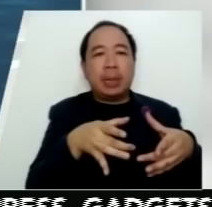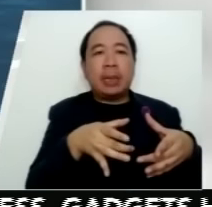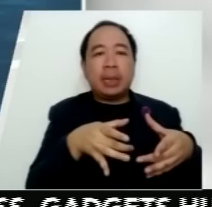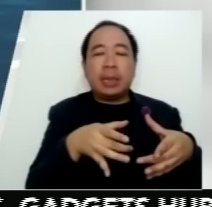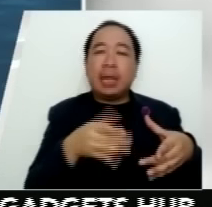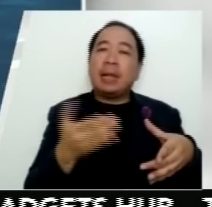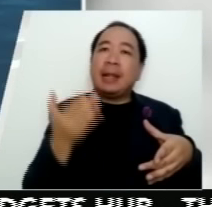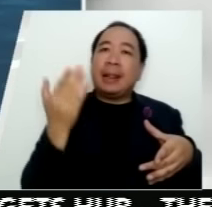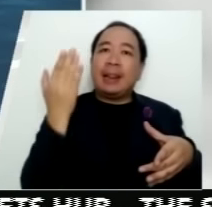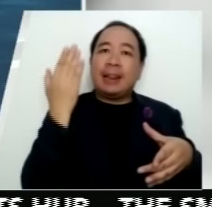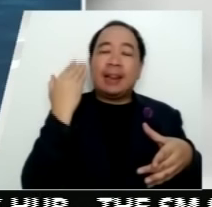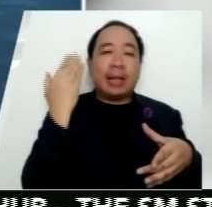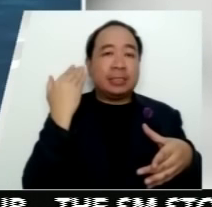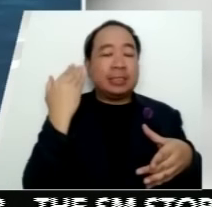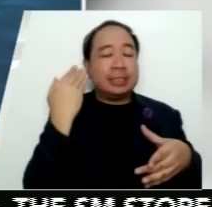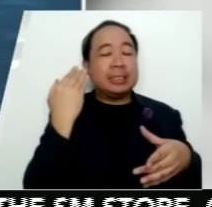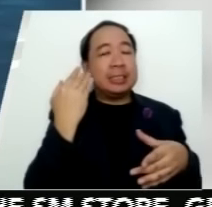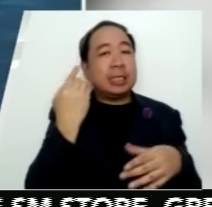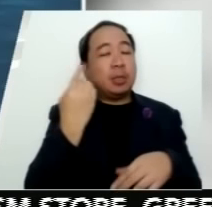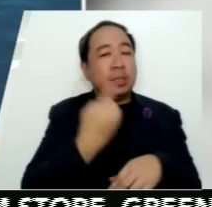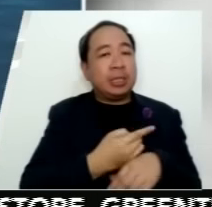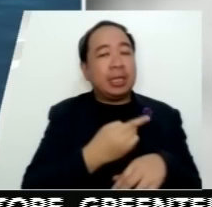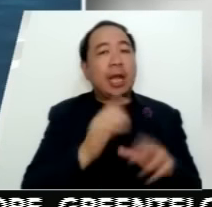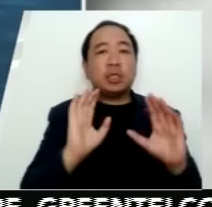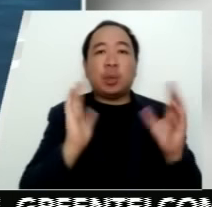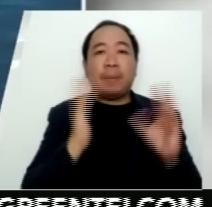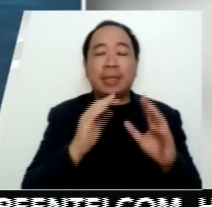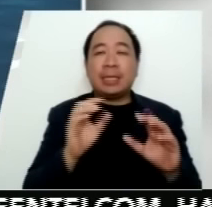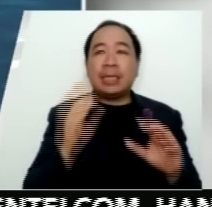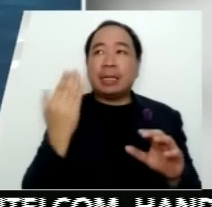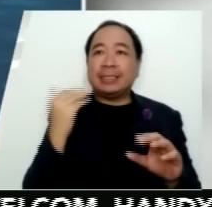sa satellite image noong Linggo.